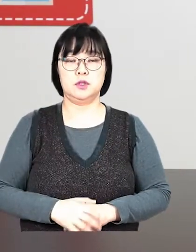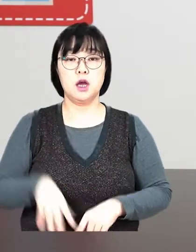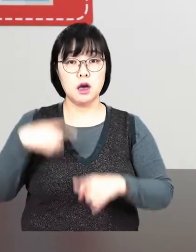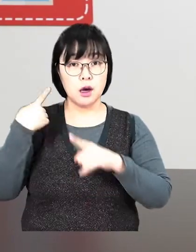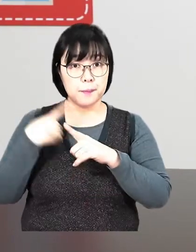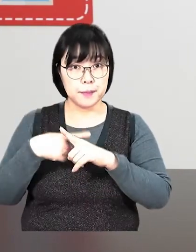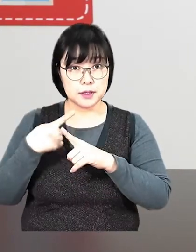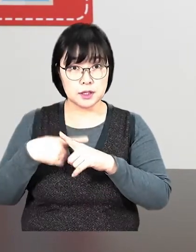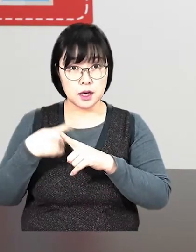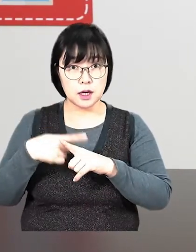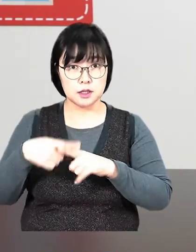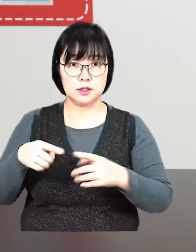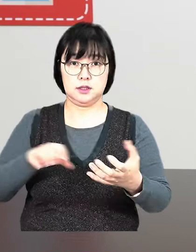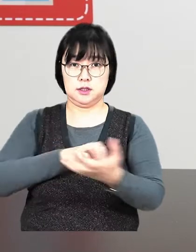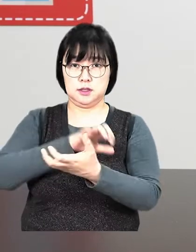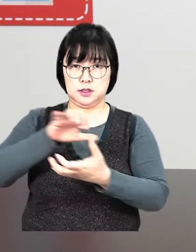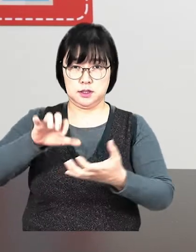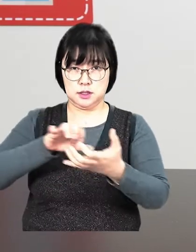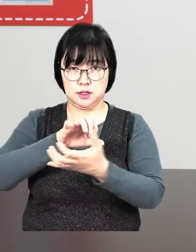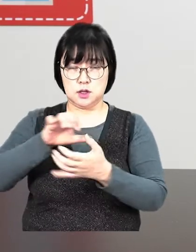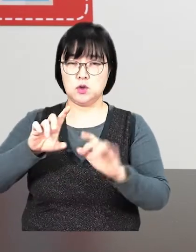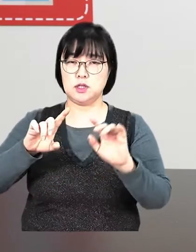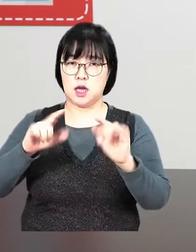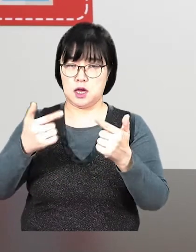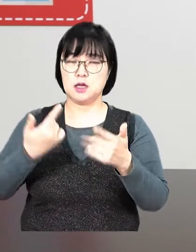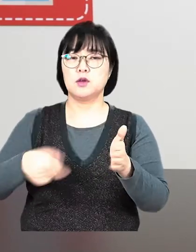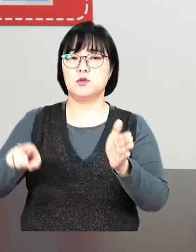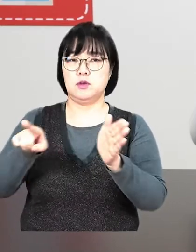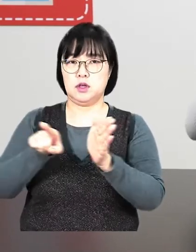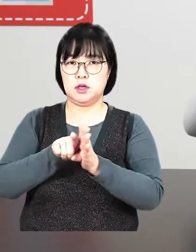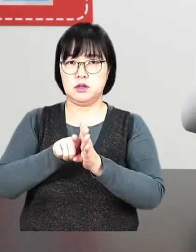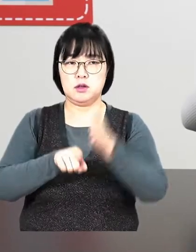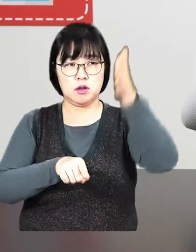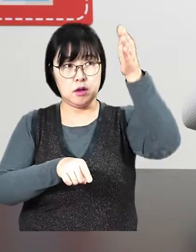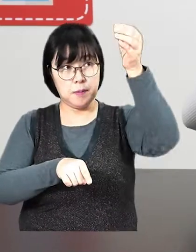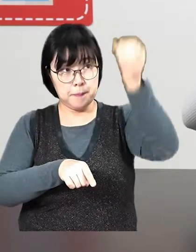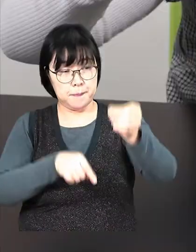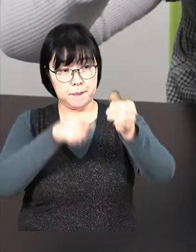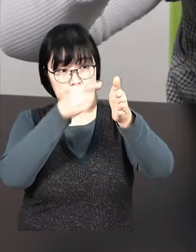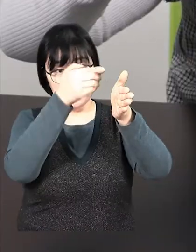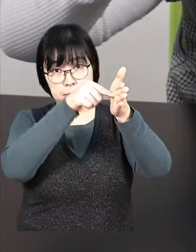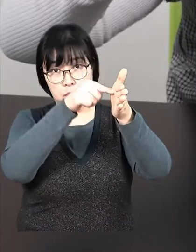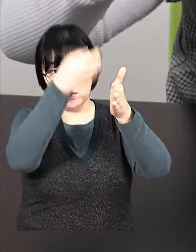이것도 역시 섞이지 않도록 조심스럽게 벽을 따라 넣어주세요.